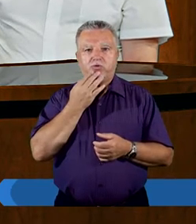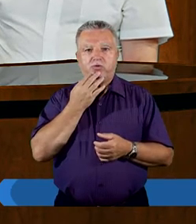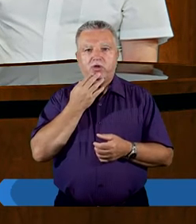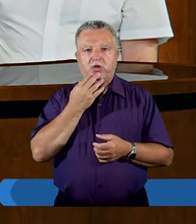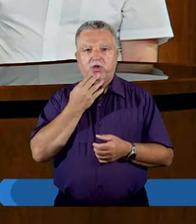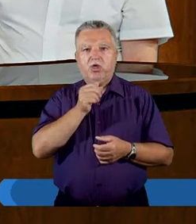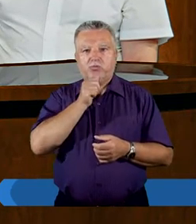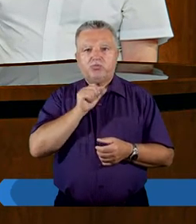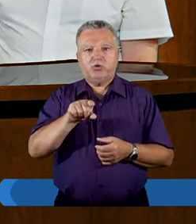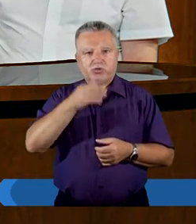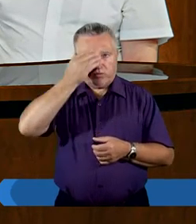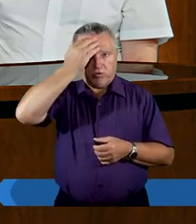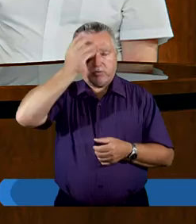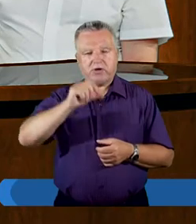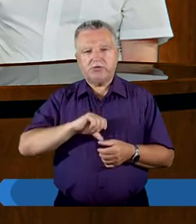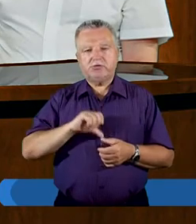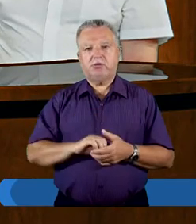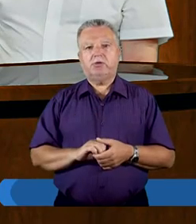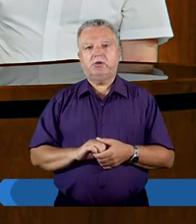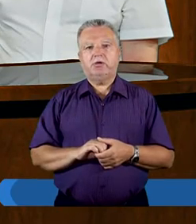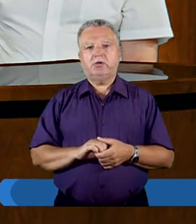to właśnie wyobrazić.